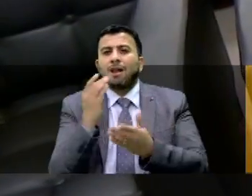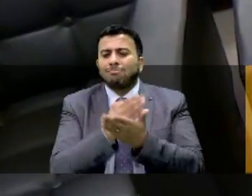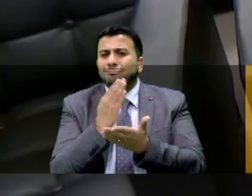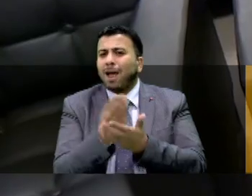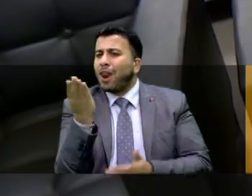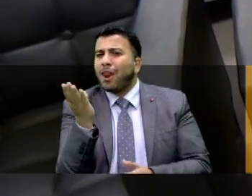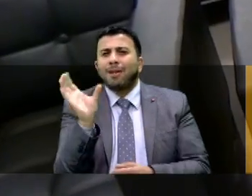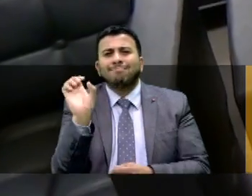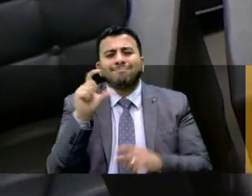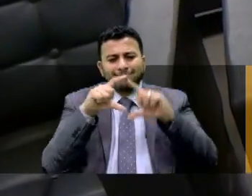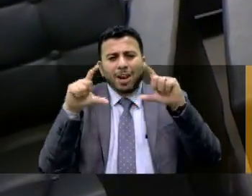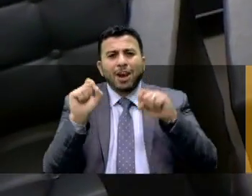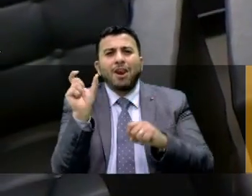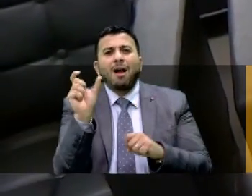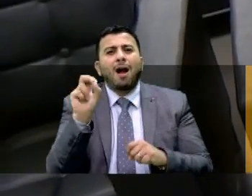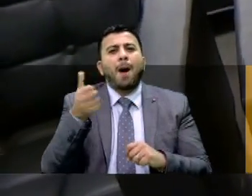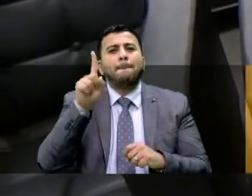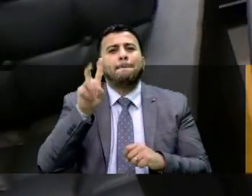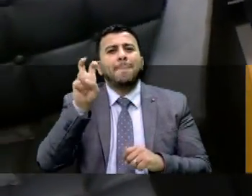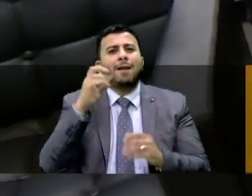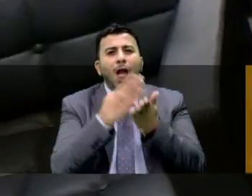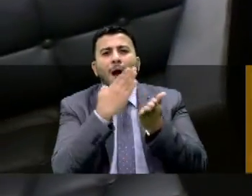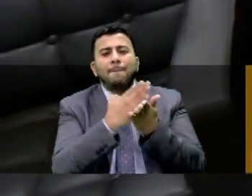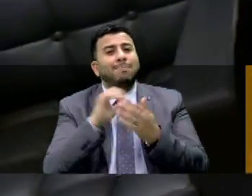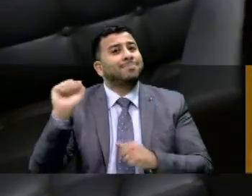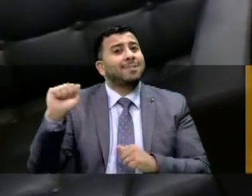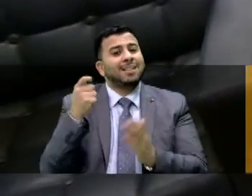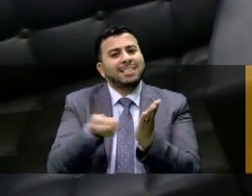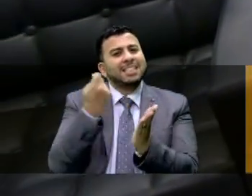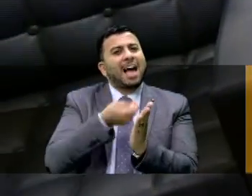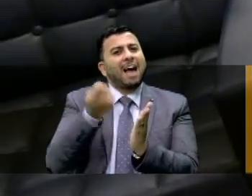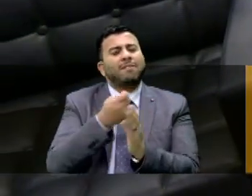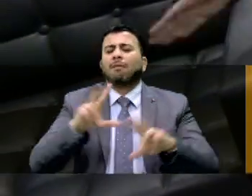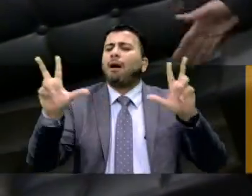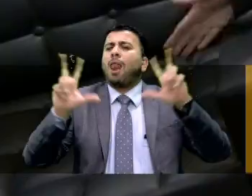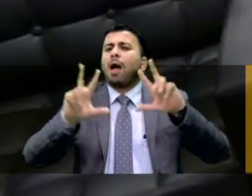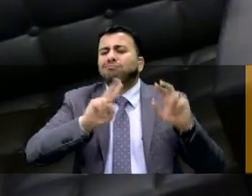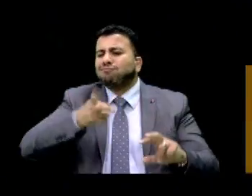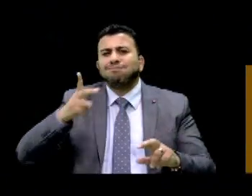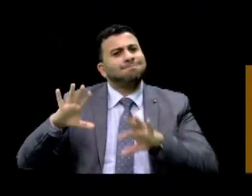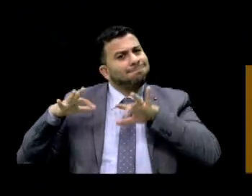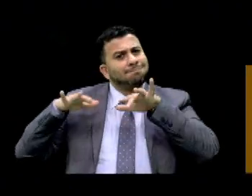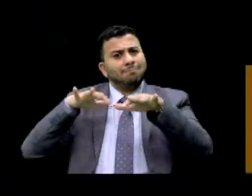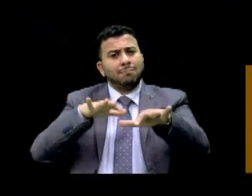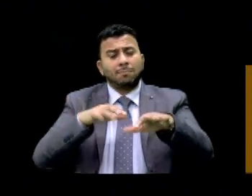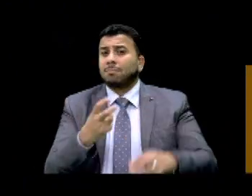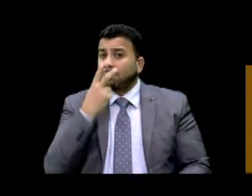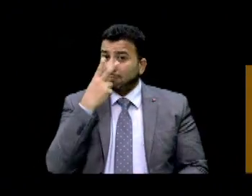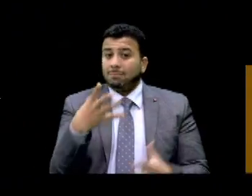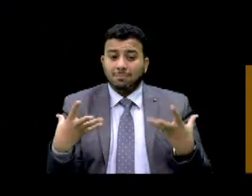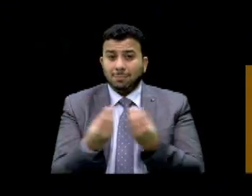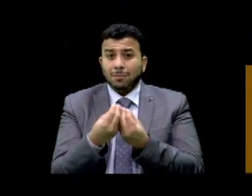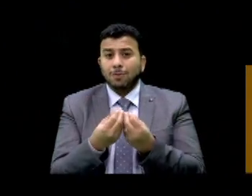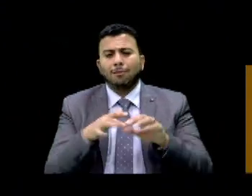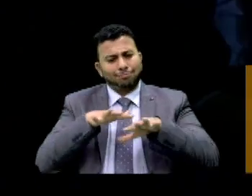وجمع غفير من الصحفيين أعضاء النقابة وممثلي وسائل الإعلام المختلفة. كما تابع سموه رفقة